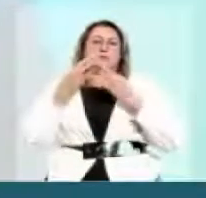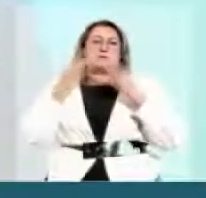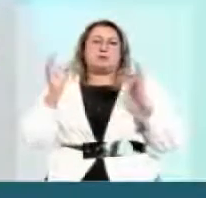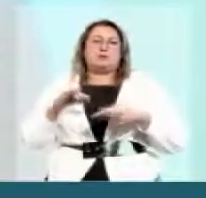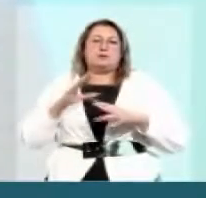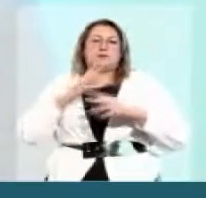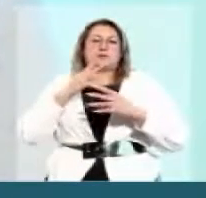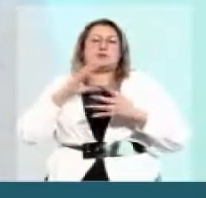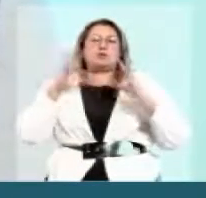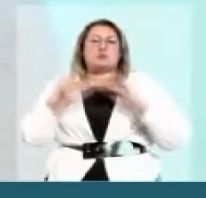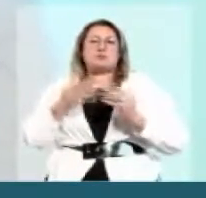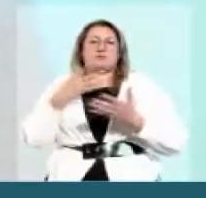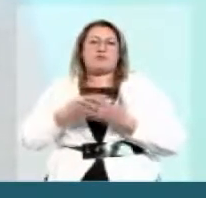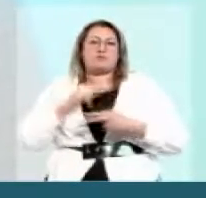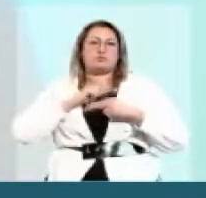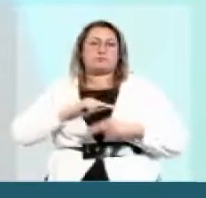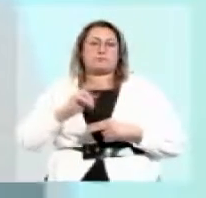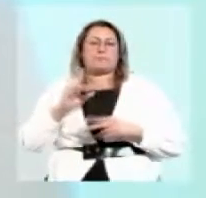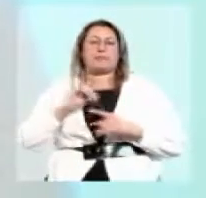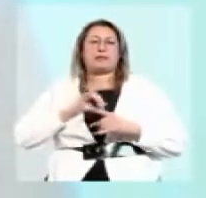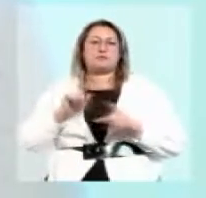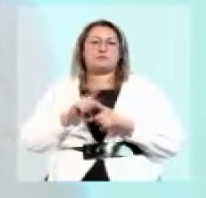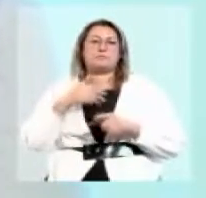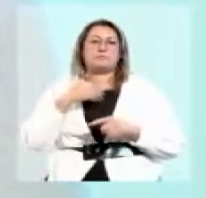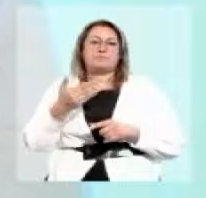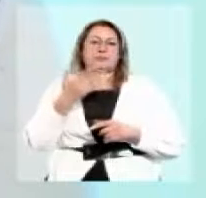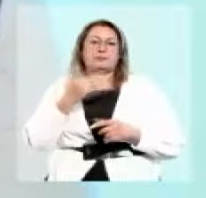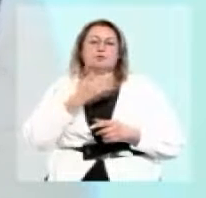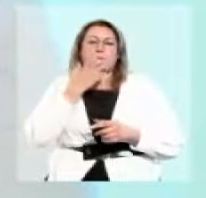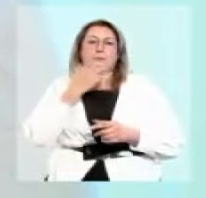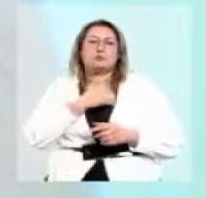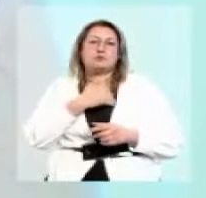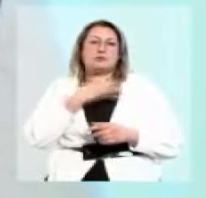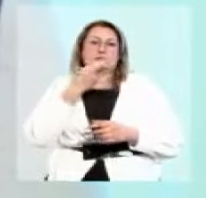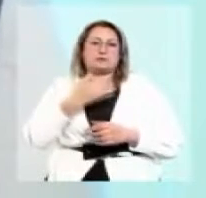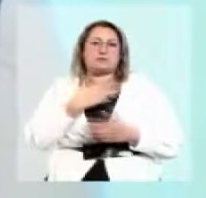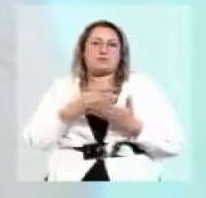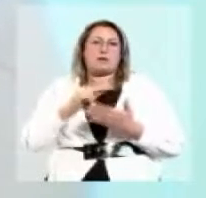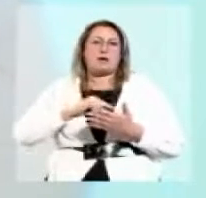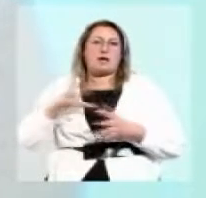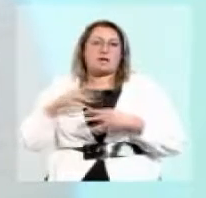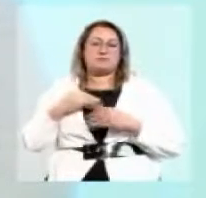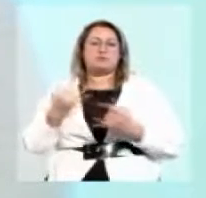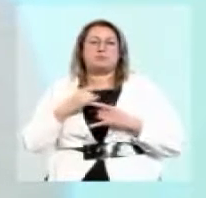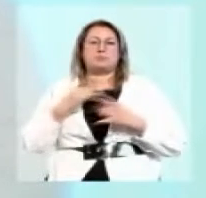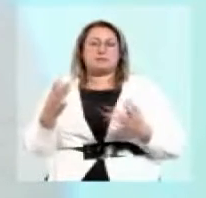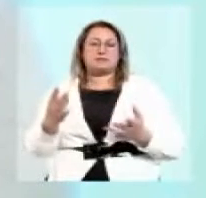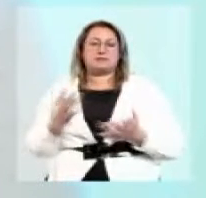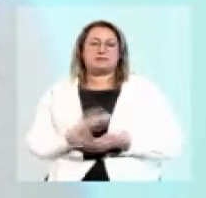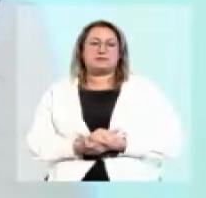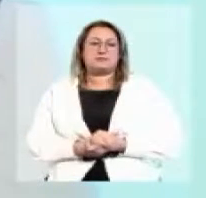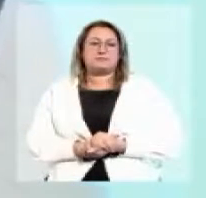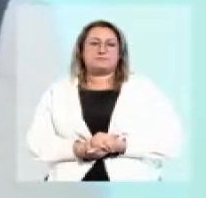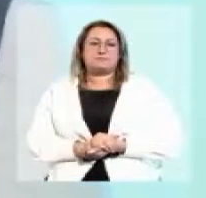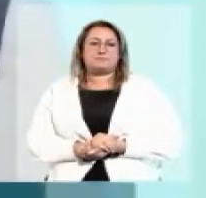жатты. Биылғы ұлт ұстазы Ахмет Байтұрсыновтың 150 жылдығымен бірге тұспа-тұс келіп тұрған бүгінгі мерекелік күнмен